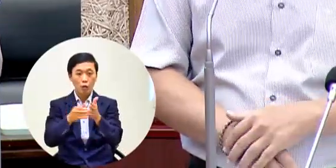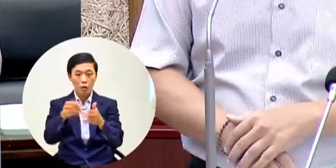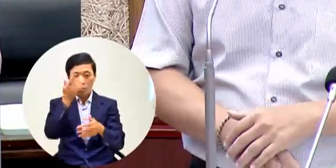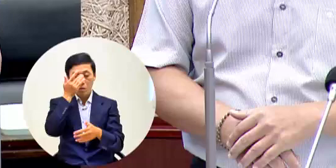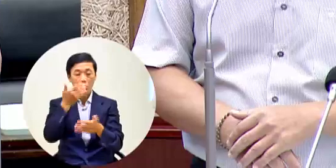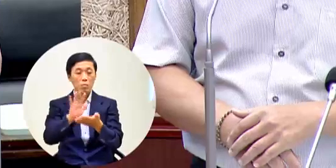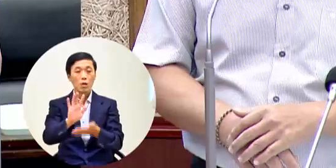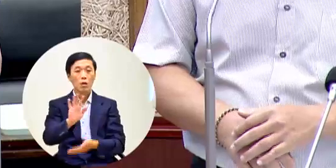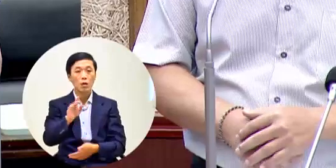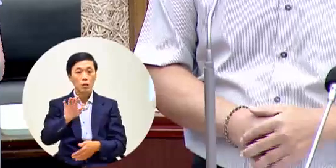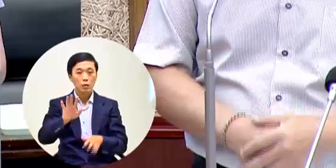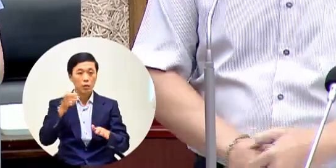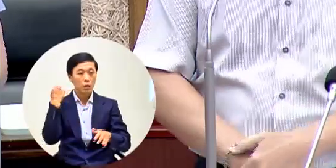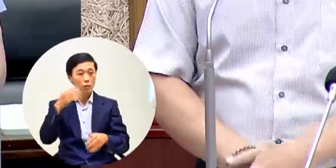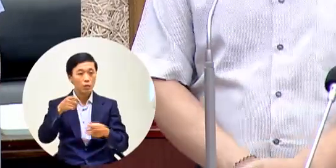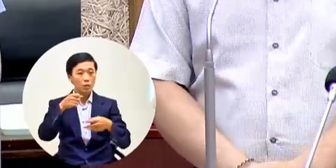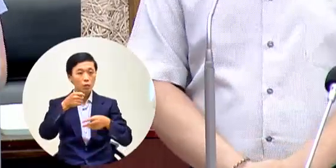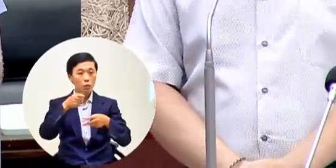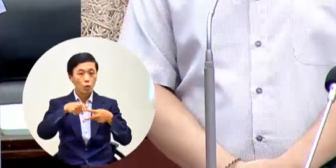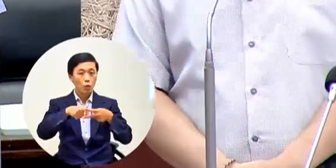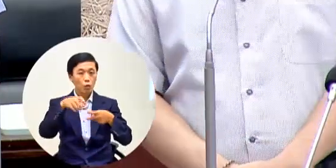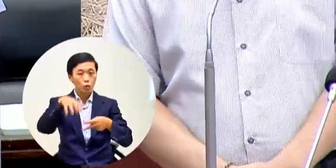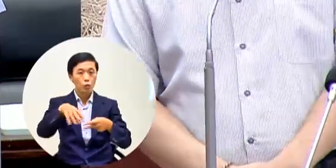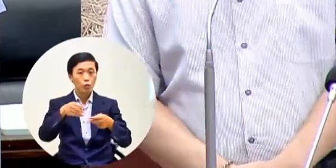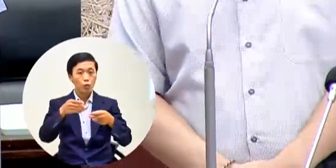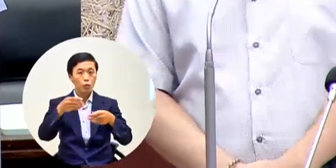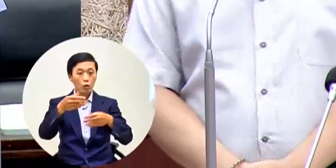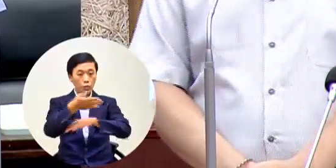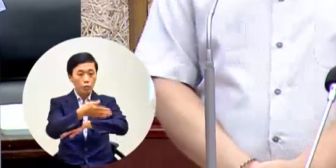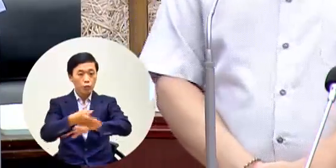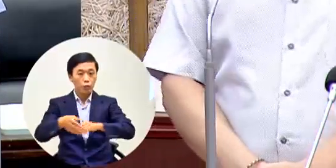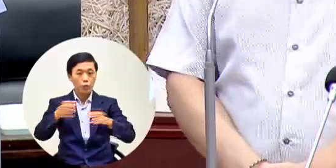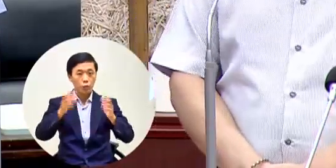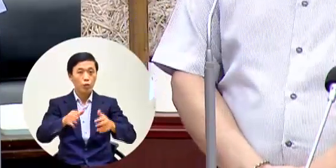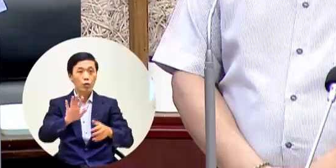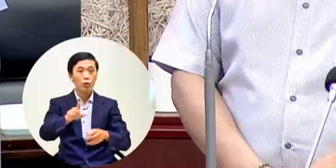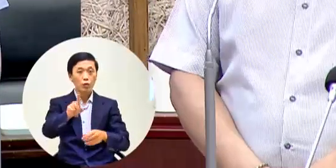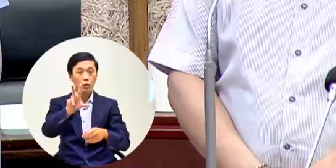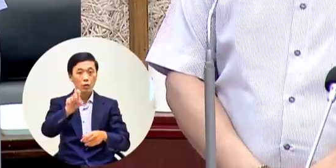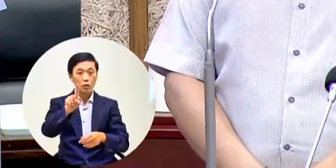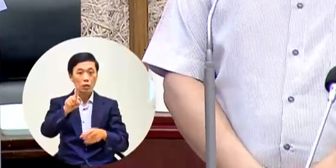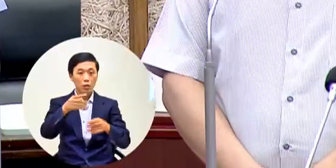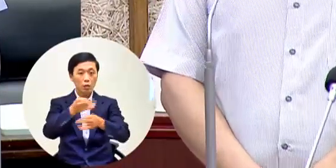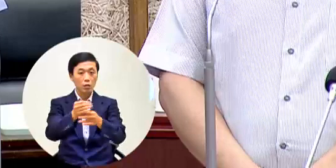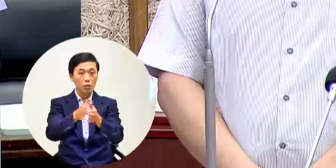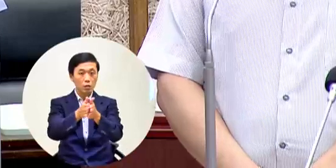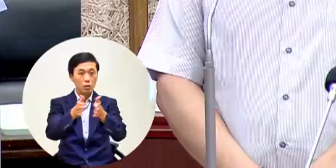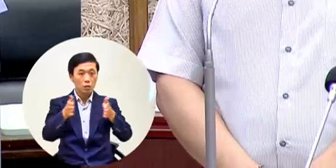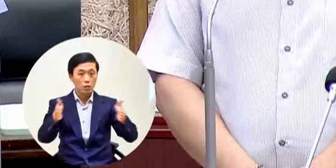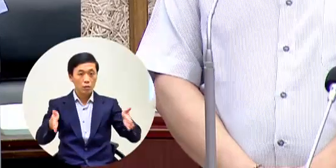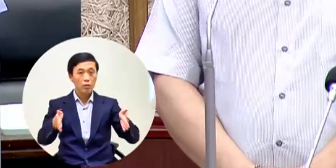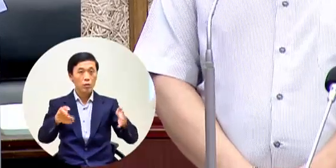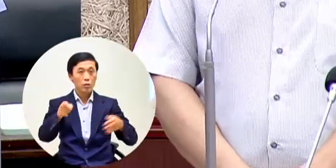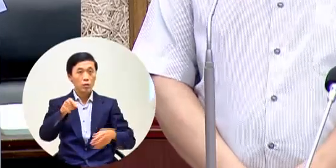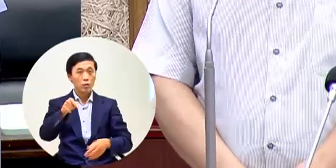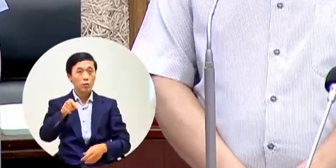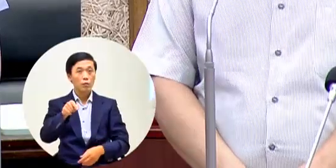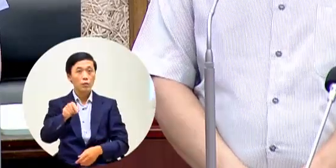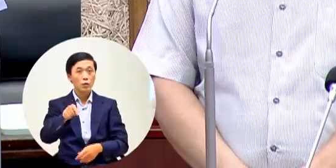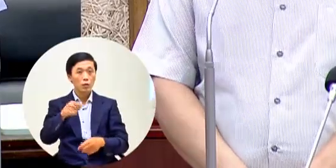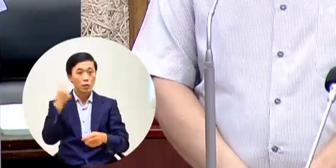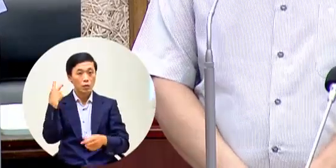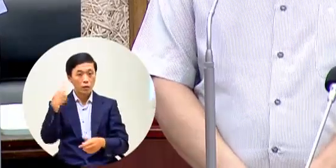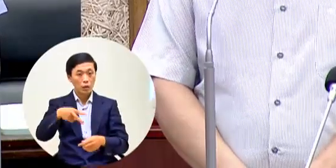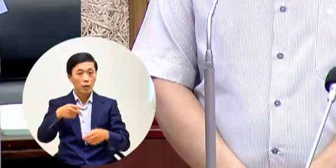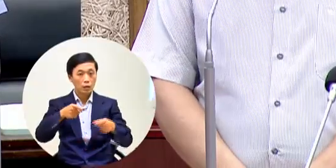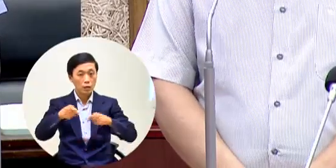工处有做一个截流沟了。 那还有一个问题哦，那个你们71期哦。那个从化